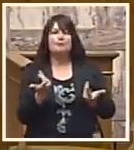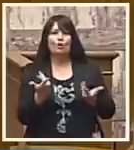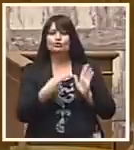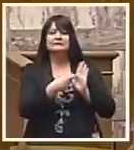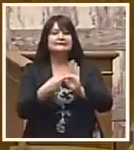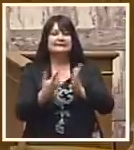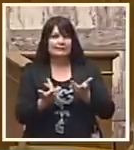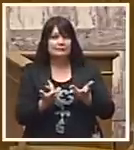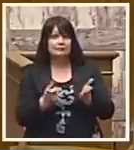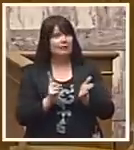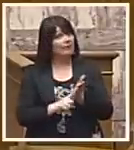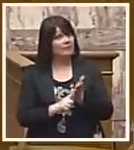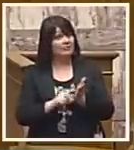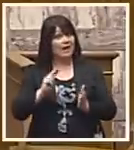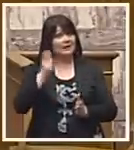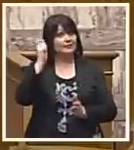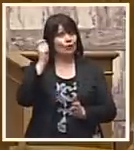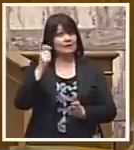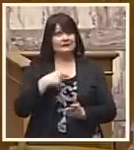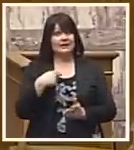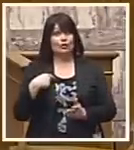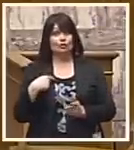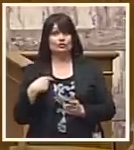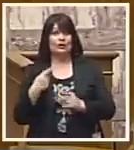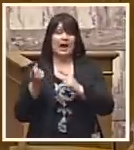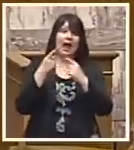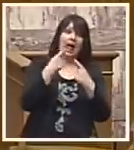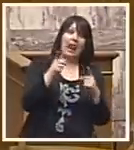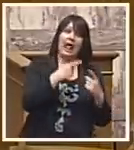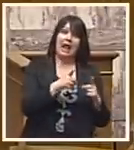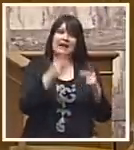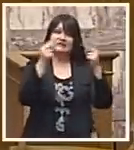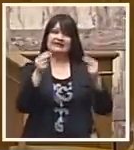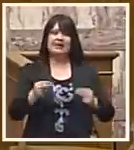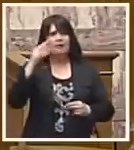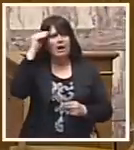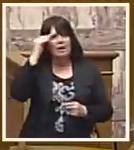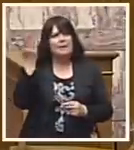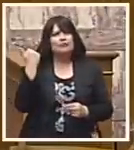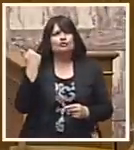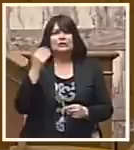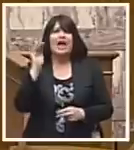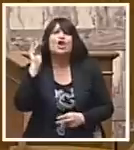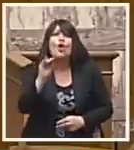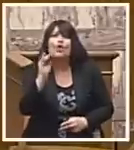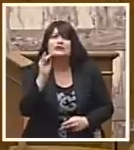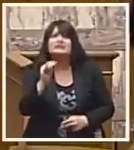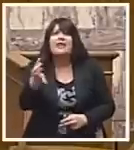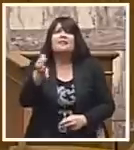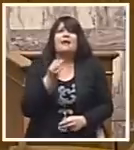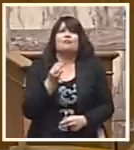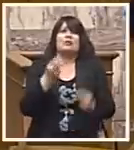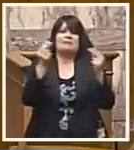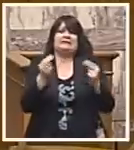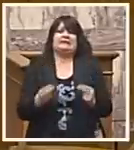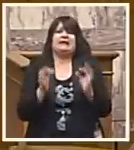ο αρχηγός της αντιπολίτευσης να χρησιμοποιεί άλλα στοιχεία, και κύριε Σαμαρά, όταν ο κύριος Καραμαλής, όταν δημοσίως το ρώτησα, δεν μου έλεγε ποια είναι τα